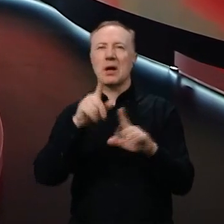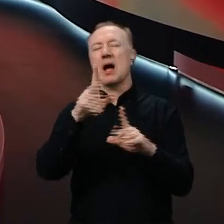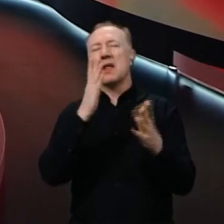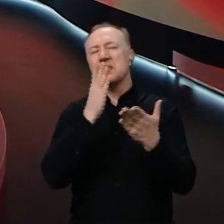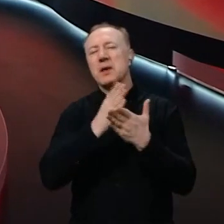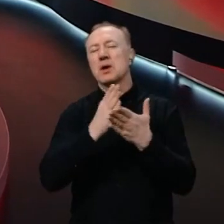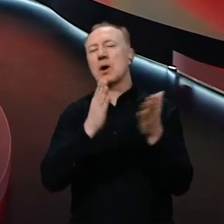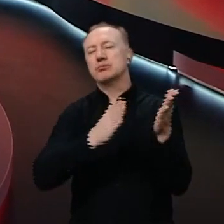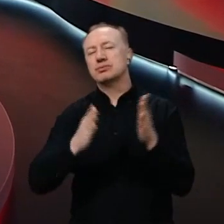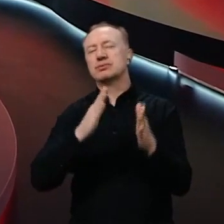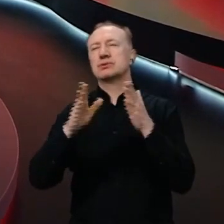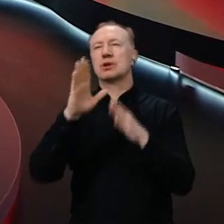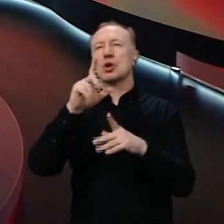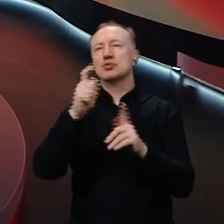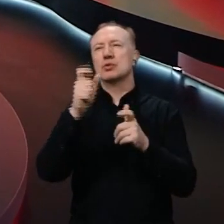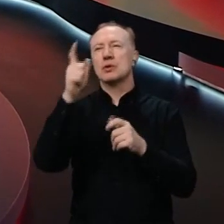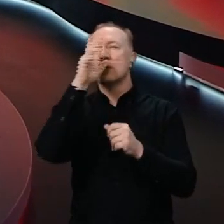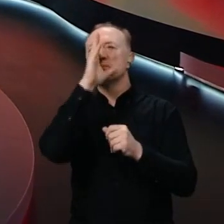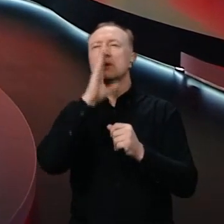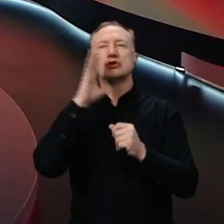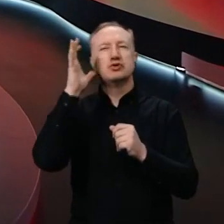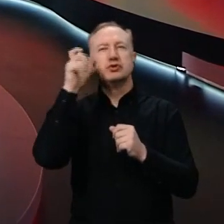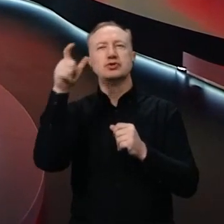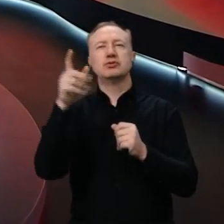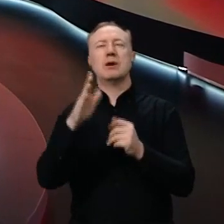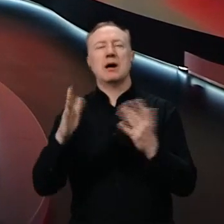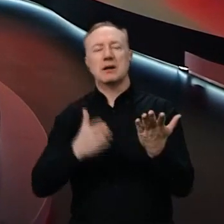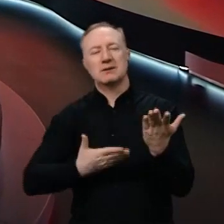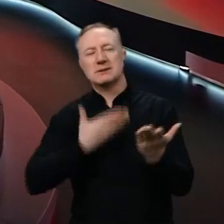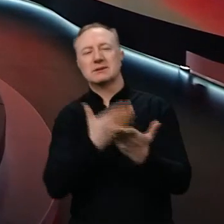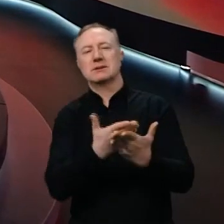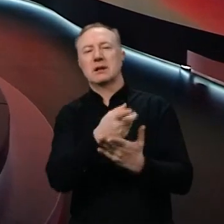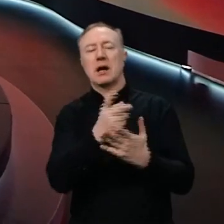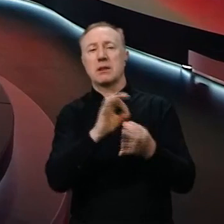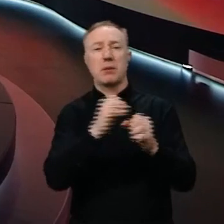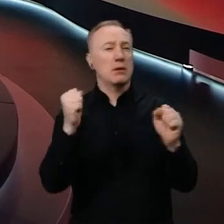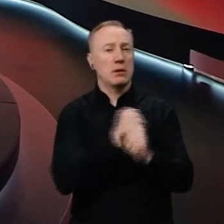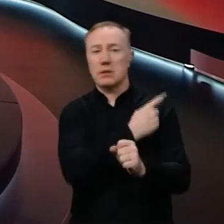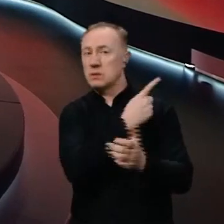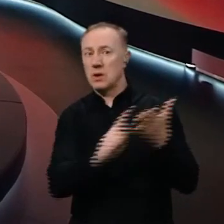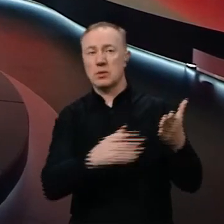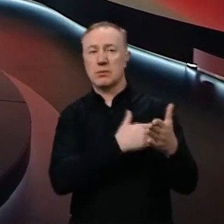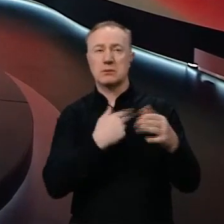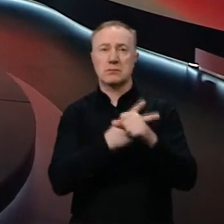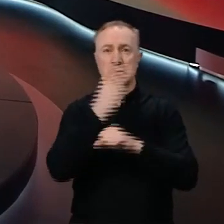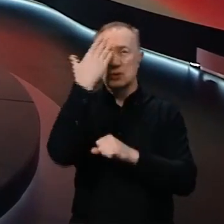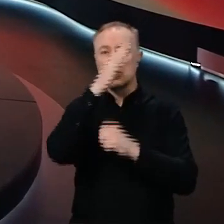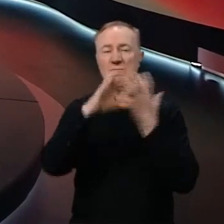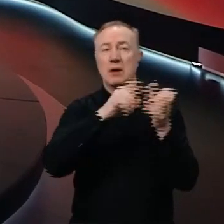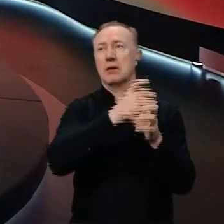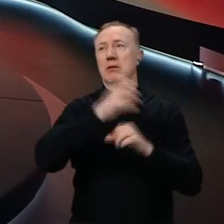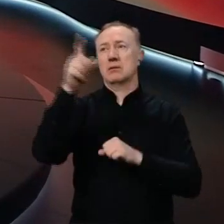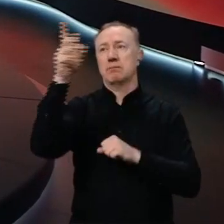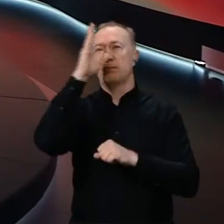przygotowanie pod pewne rzeczy, które mogą ewentualnie się zdarzyć w razie niepowodzenia. Ale Roman też uważa, że jest to chaos medialny,